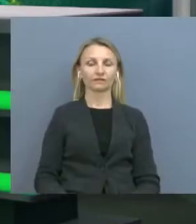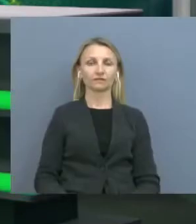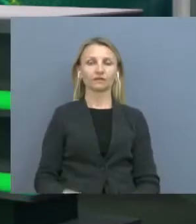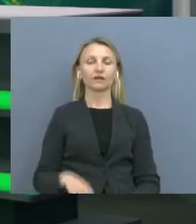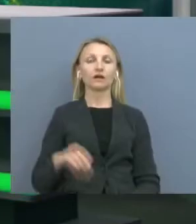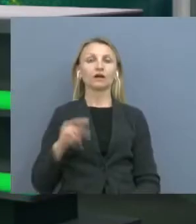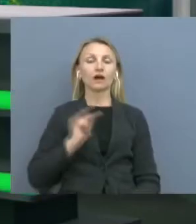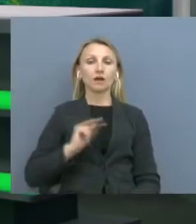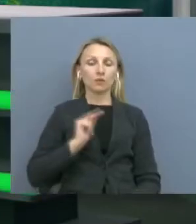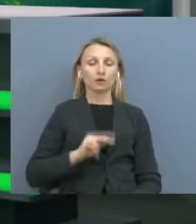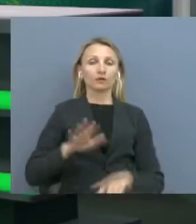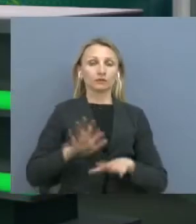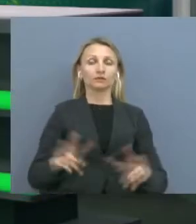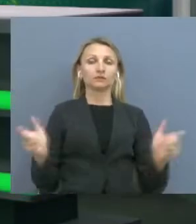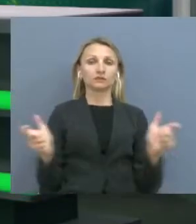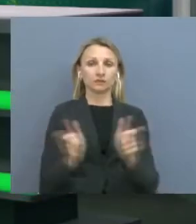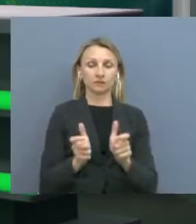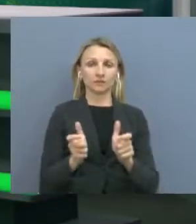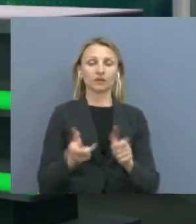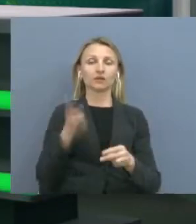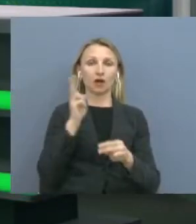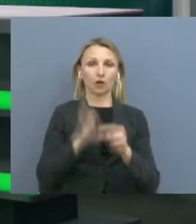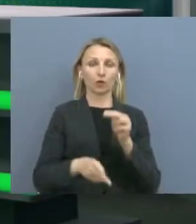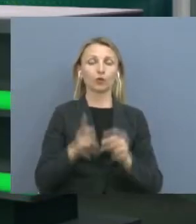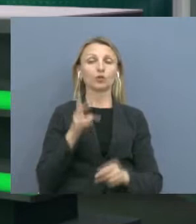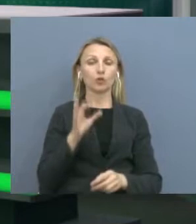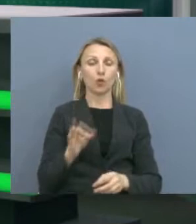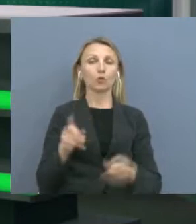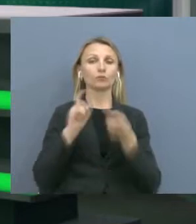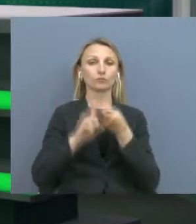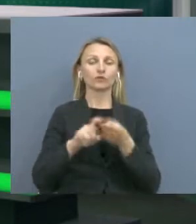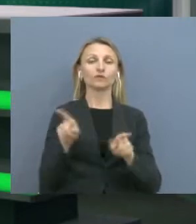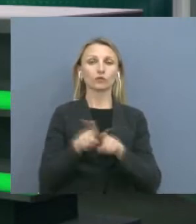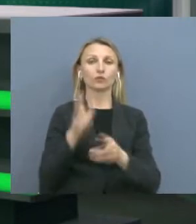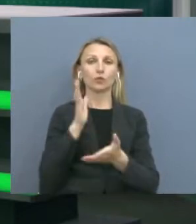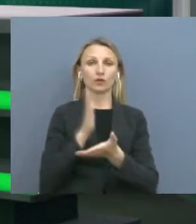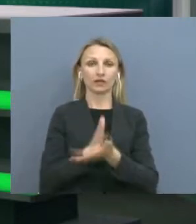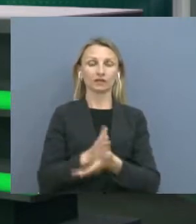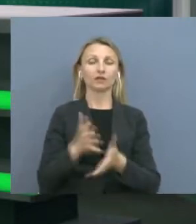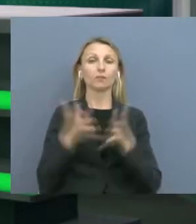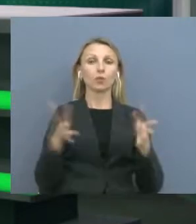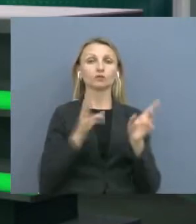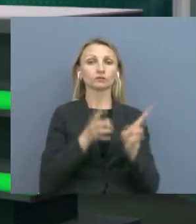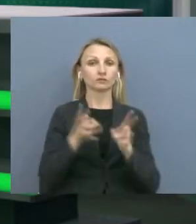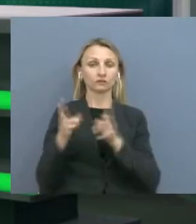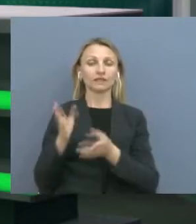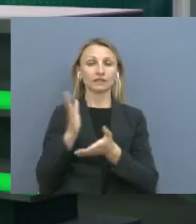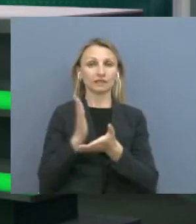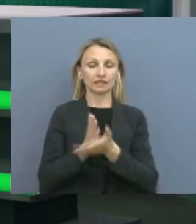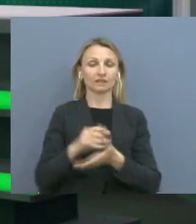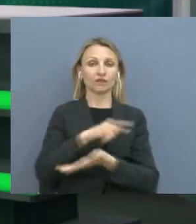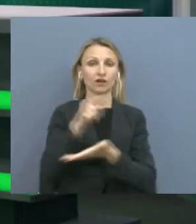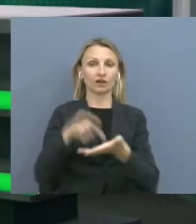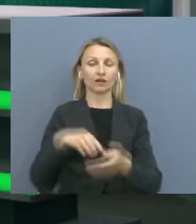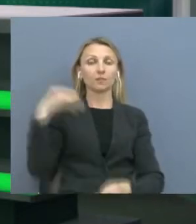Действие режима ЧП в стране завершилось. Тем не менее, карантин и ограничения в наиболее пострадавших регионах будут сохраняться. Президент страны